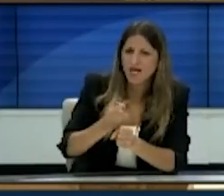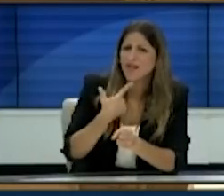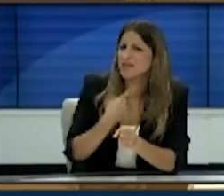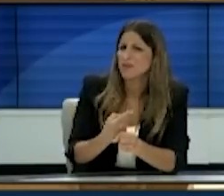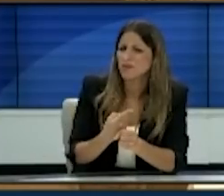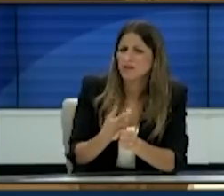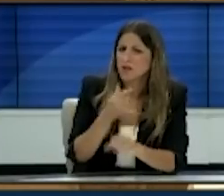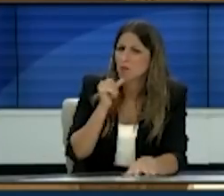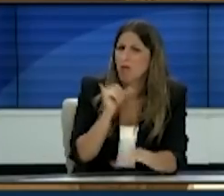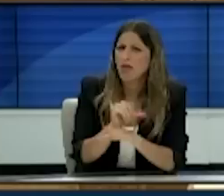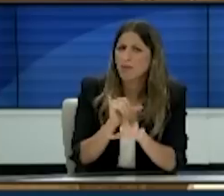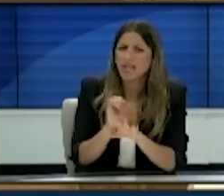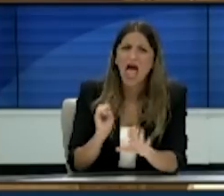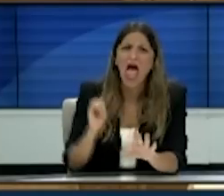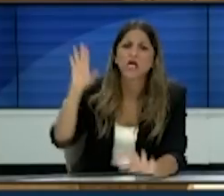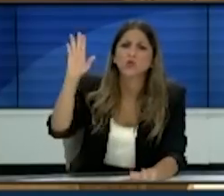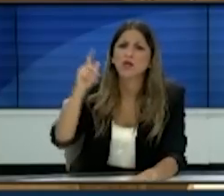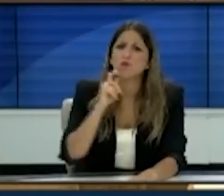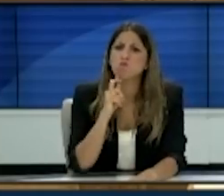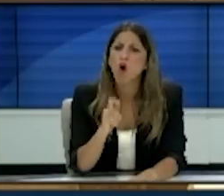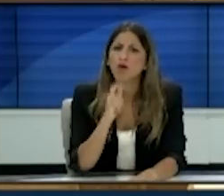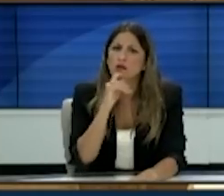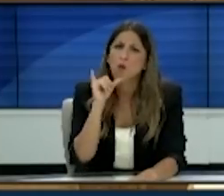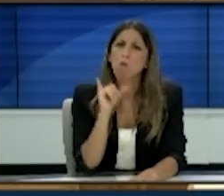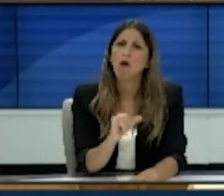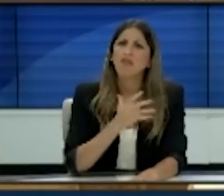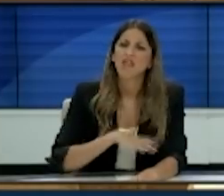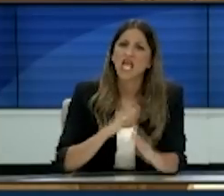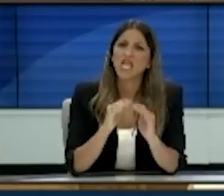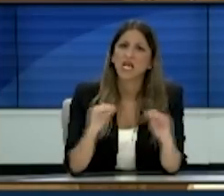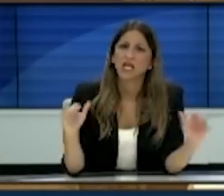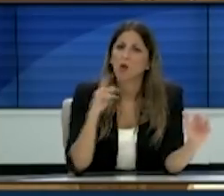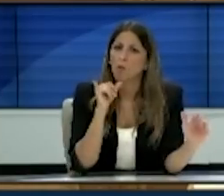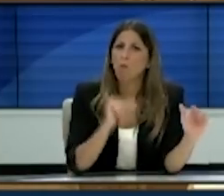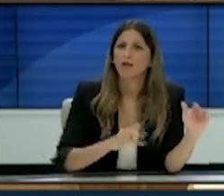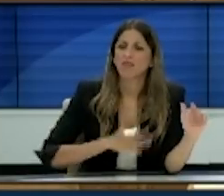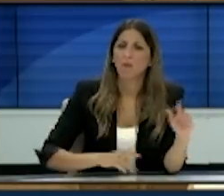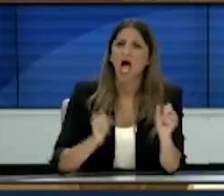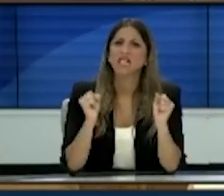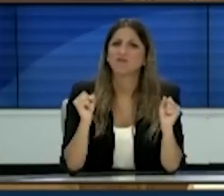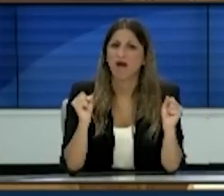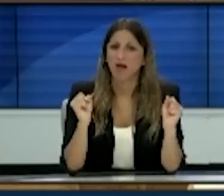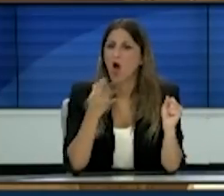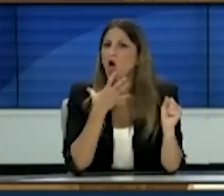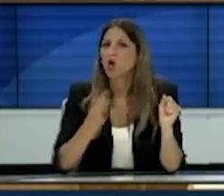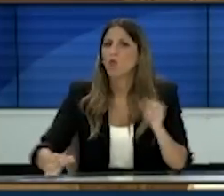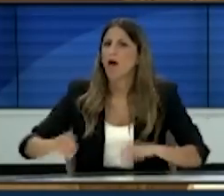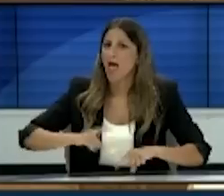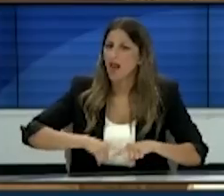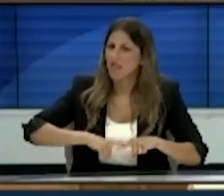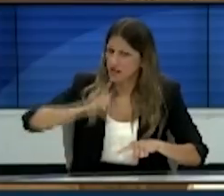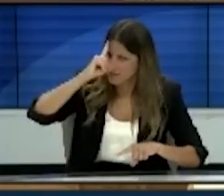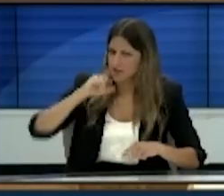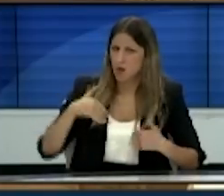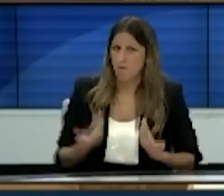της ελληνικής εξωτερικής πολιτικής ήταν δόγμα ειρήνης και ασφάλειας. Γιατί η Ελλάδα, από όσο ξέρουμε